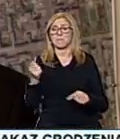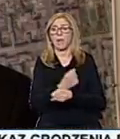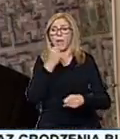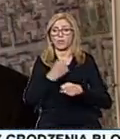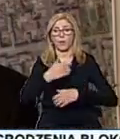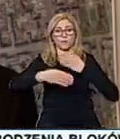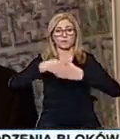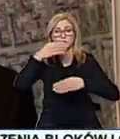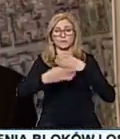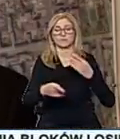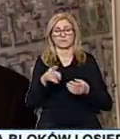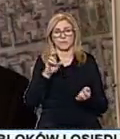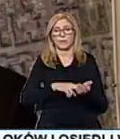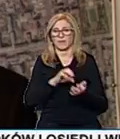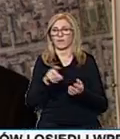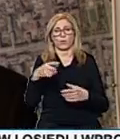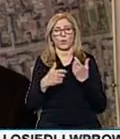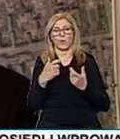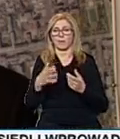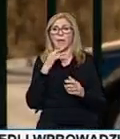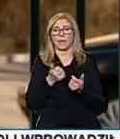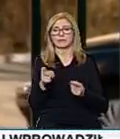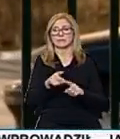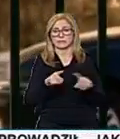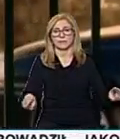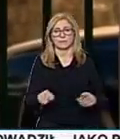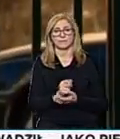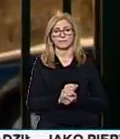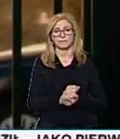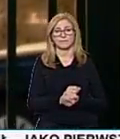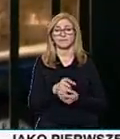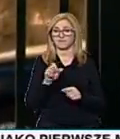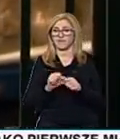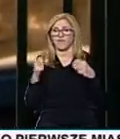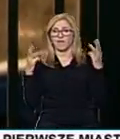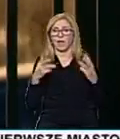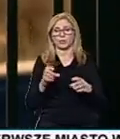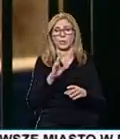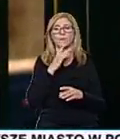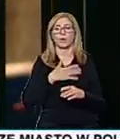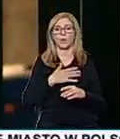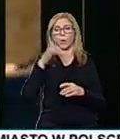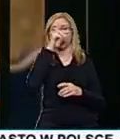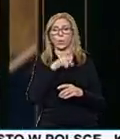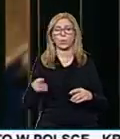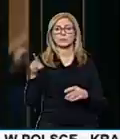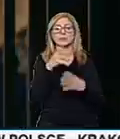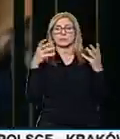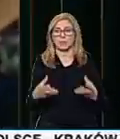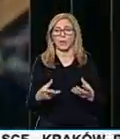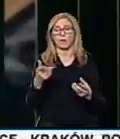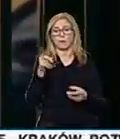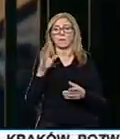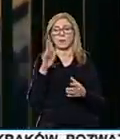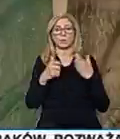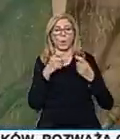betonowe, także pewnie będziemy rozważać taki zapis, żeby ich zakazać. Ważna jest też wola łodzian, dodaje architekt, a w